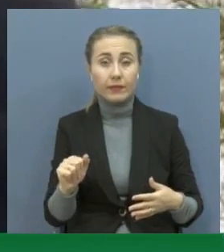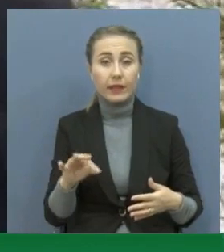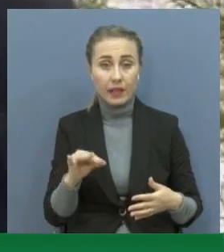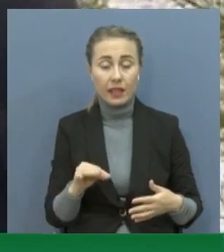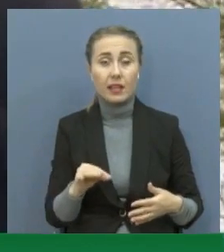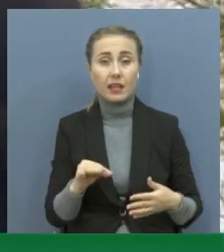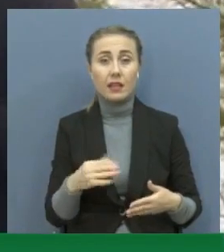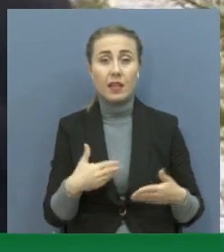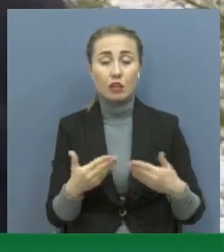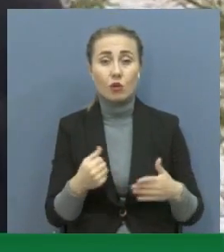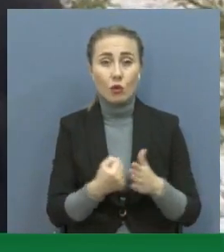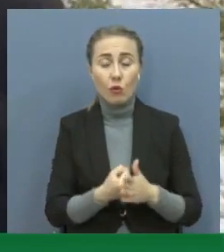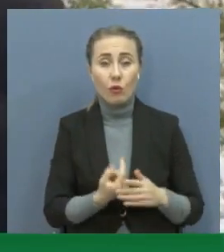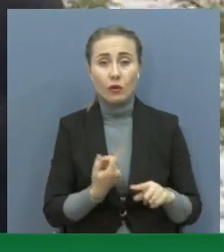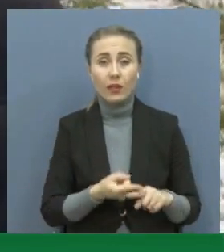дошло до того,